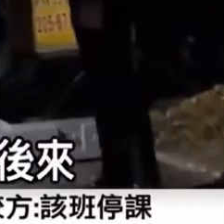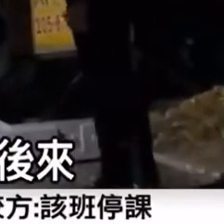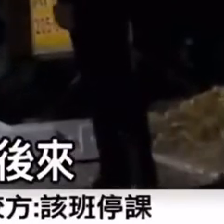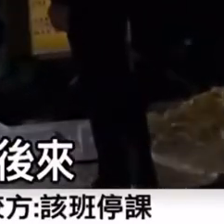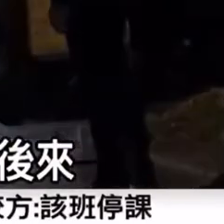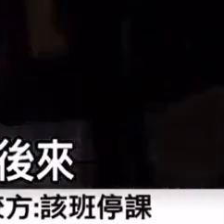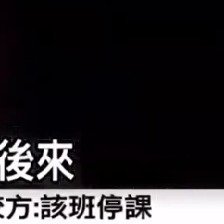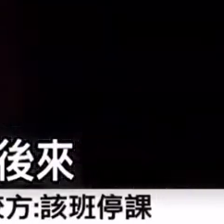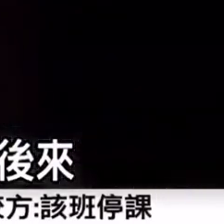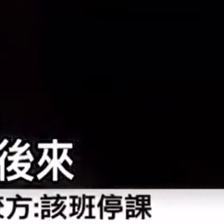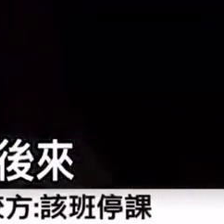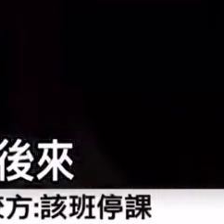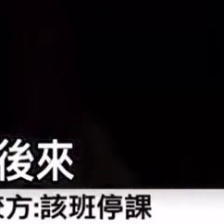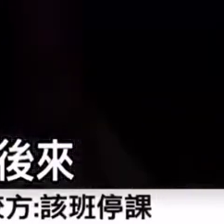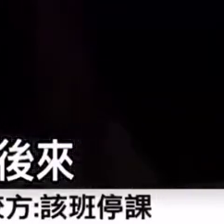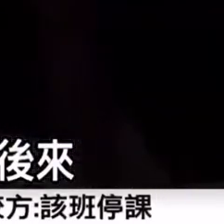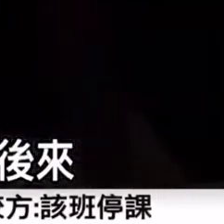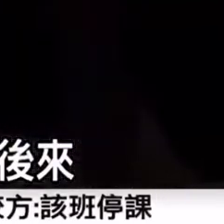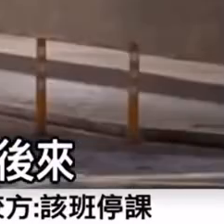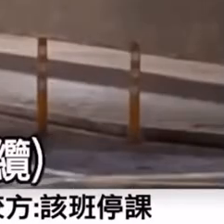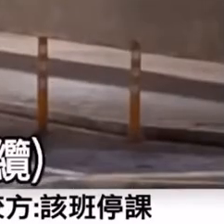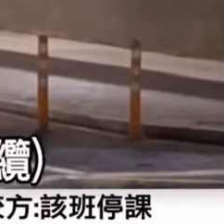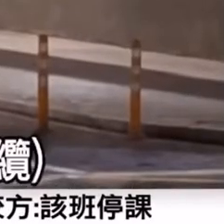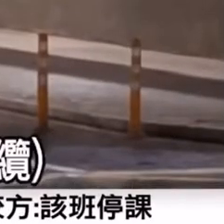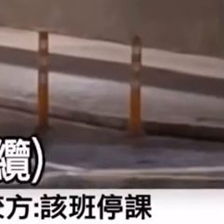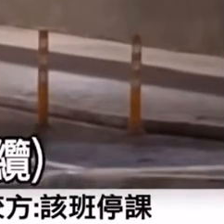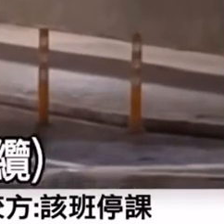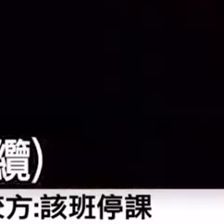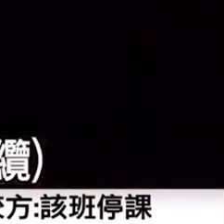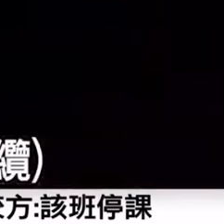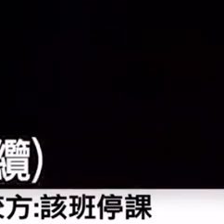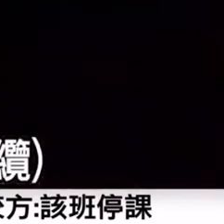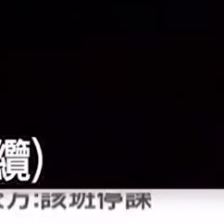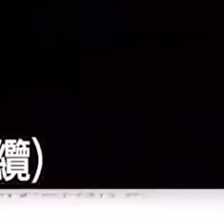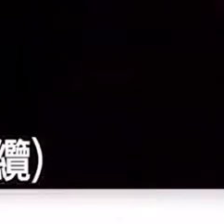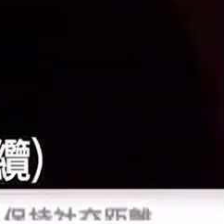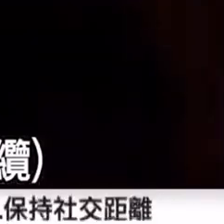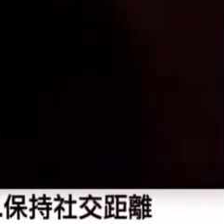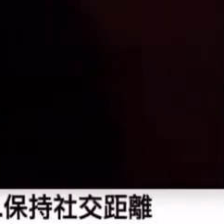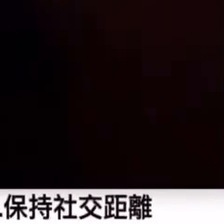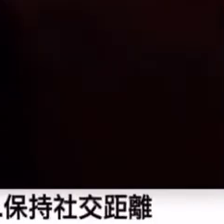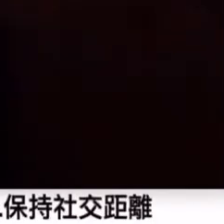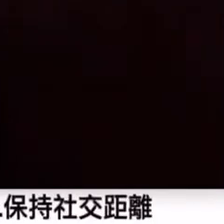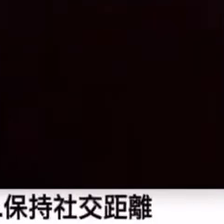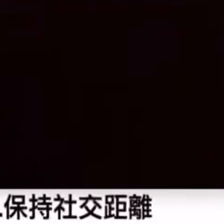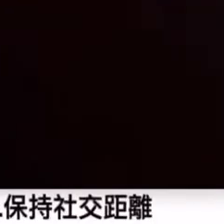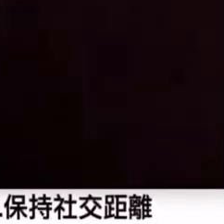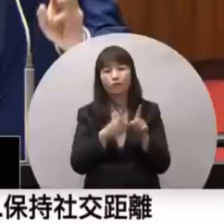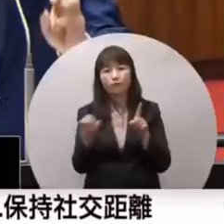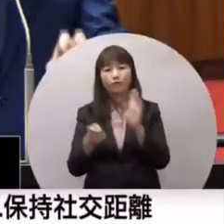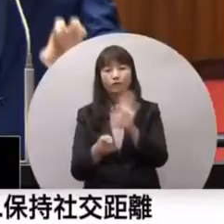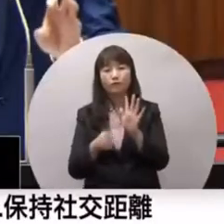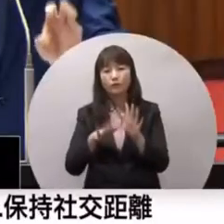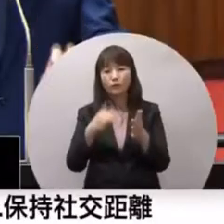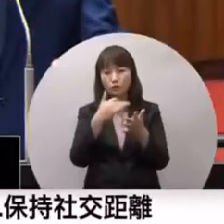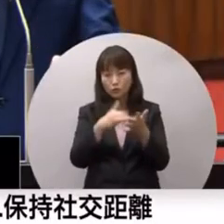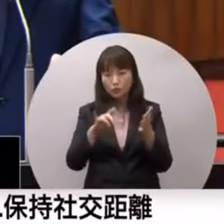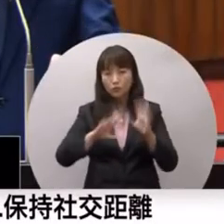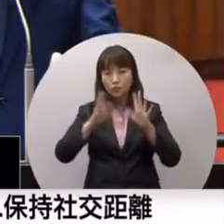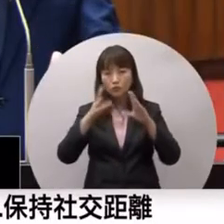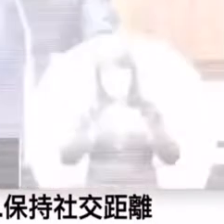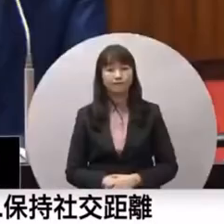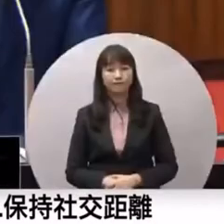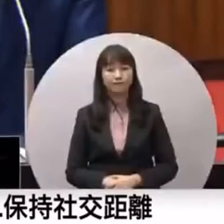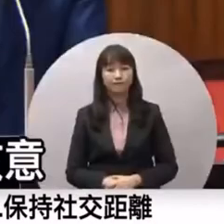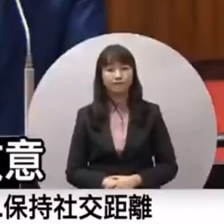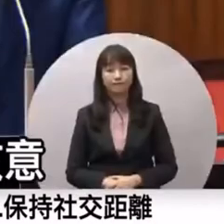像。那个303后来桃园不是油压减去减，还爬那么高呢？ 算不算国土安